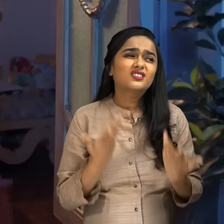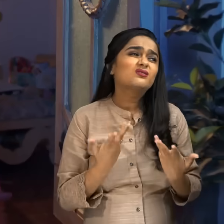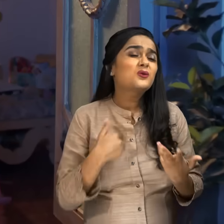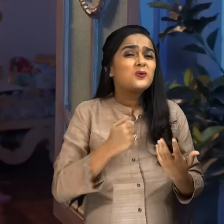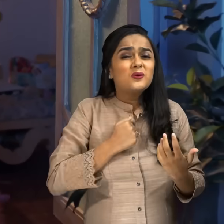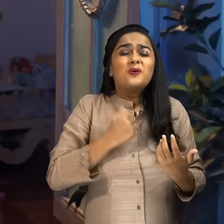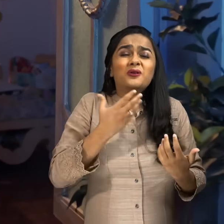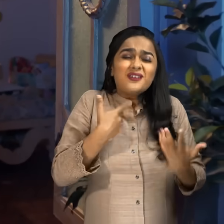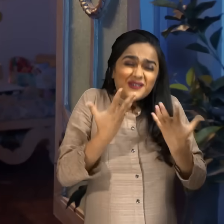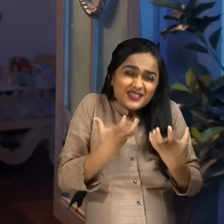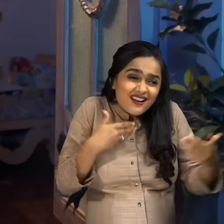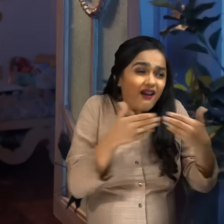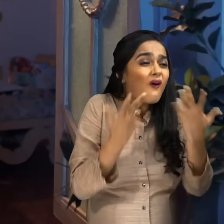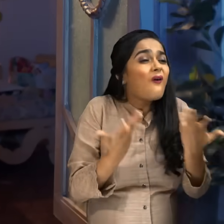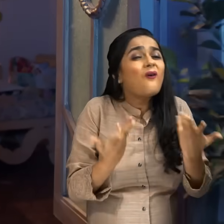कैसे होगी मेरी विश पूरी?